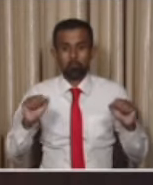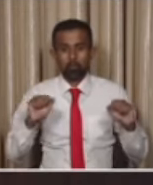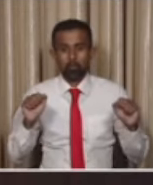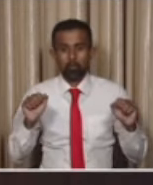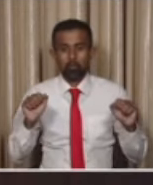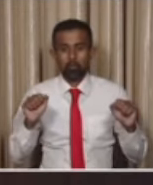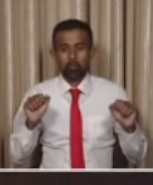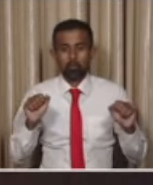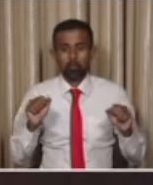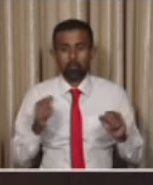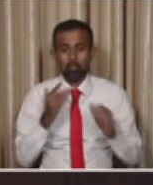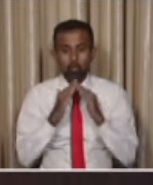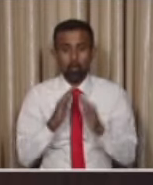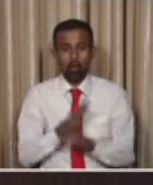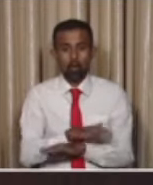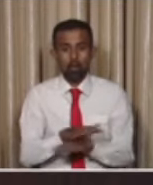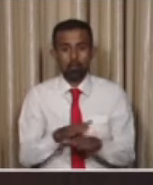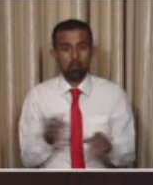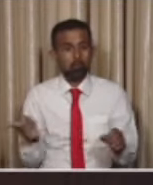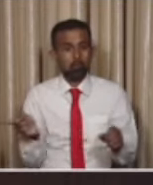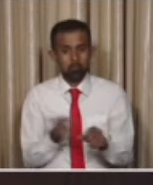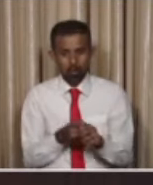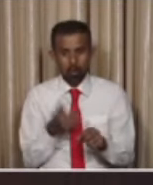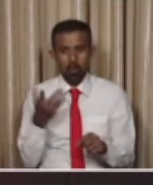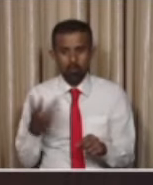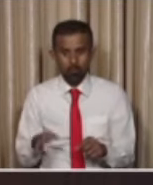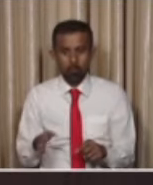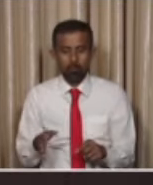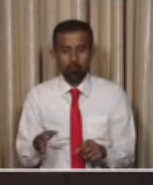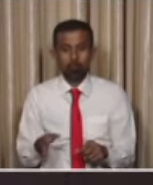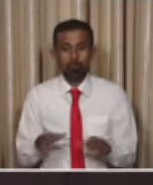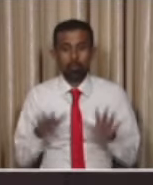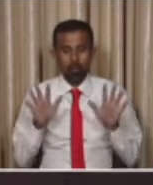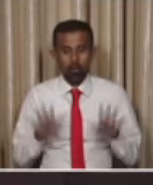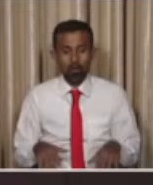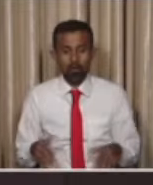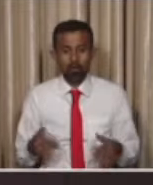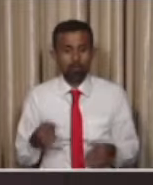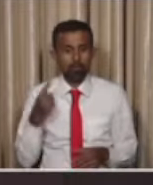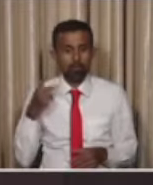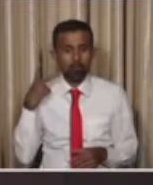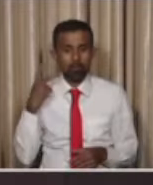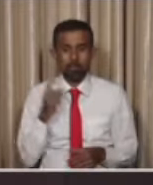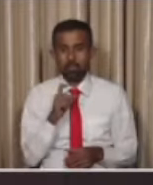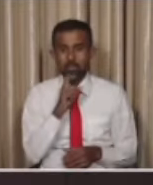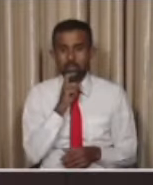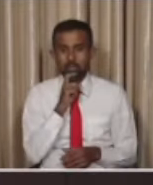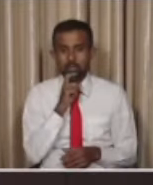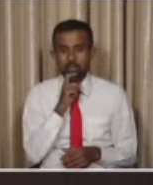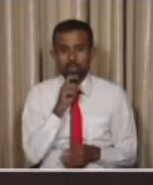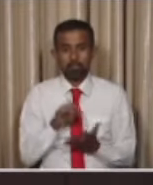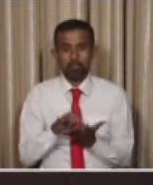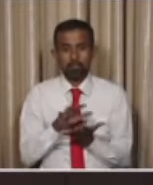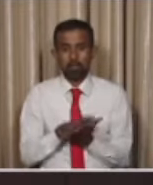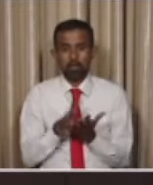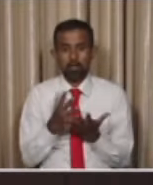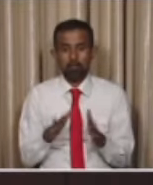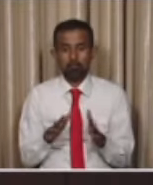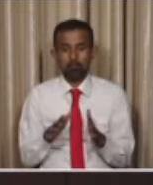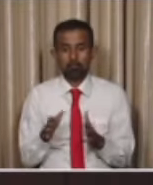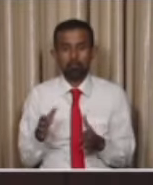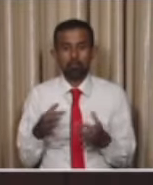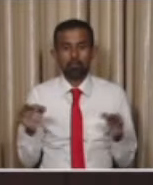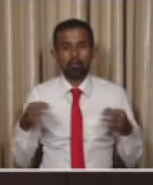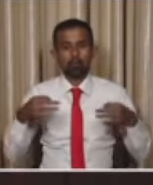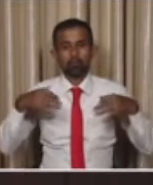ham. Pasal sisiu pawa gatren dekaran katitu kara. Awasan ye, ader iye perdaya nuor nadu thindu prakasi repat karna mekatni ni